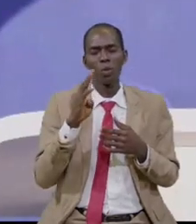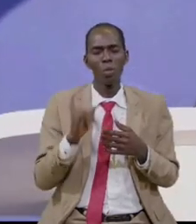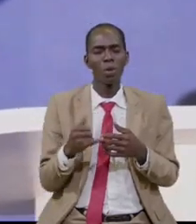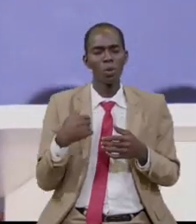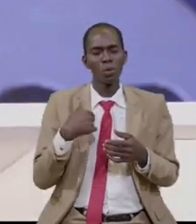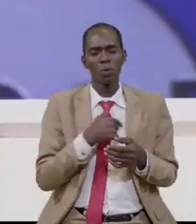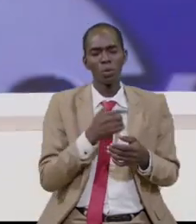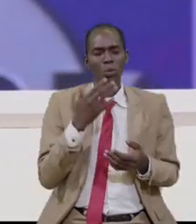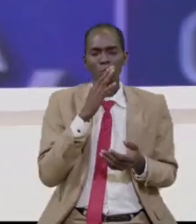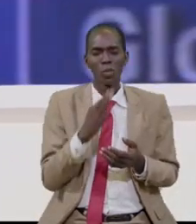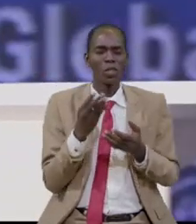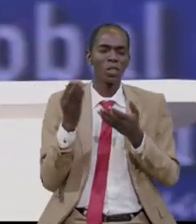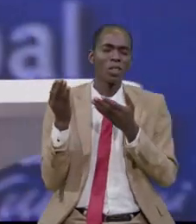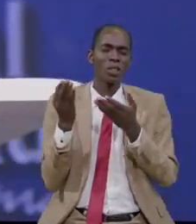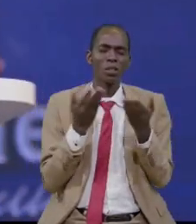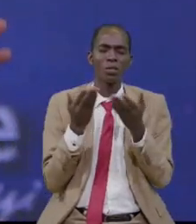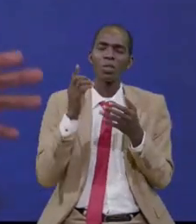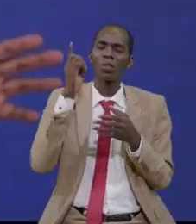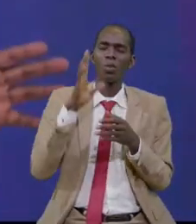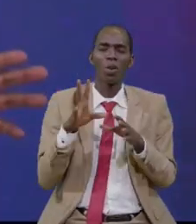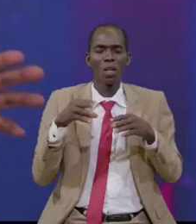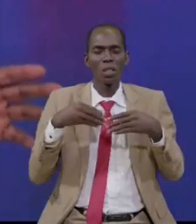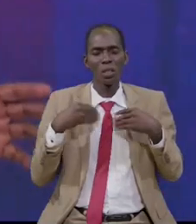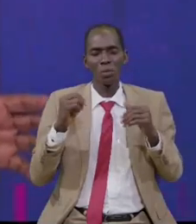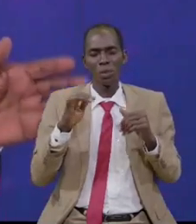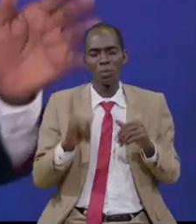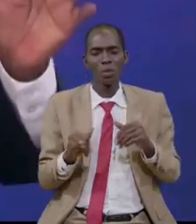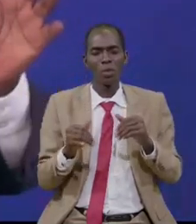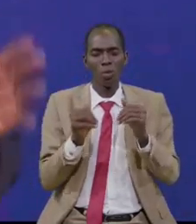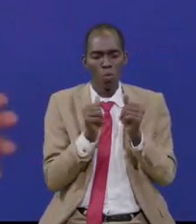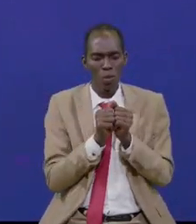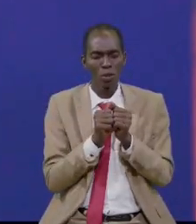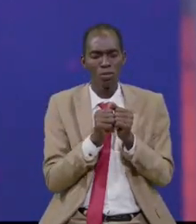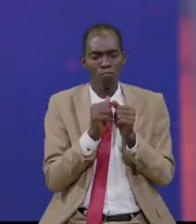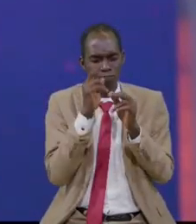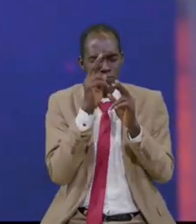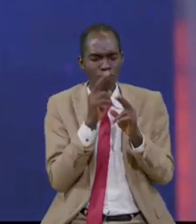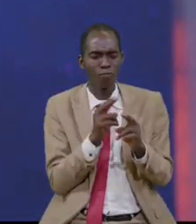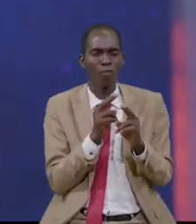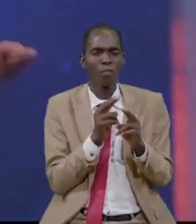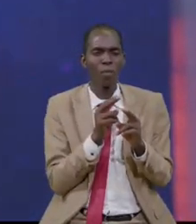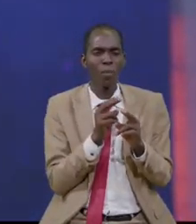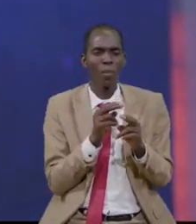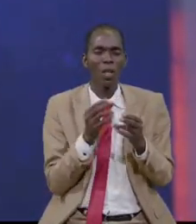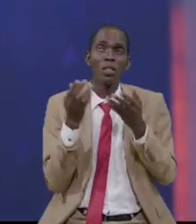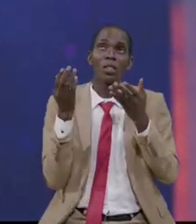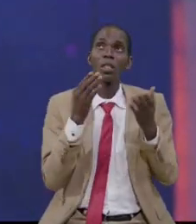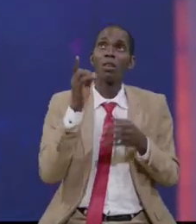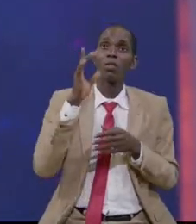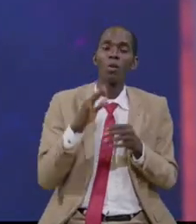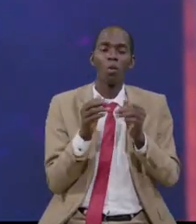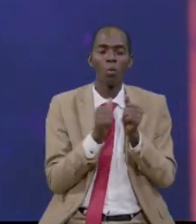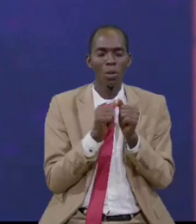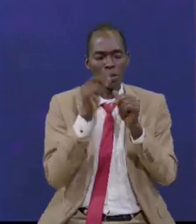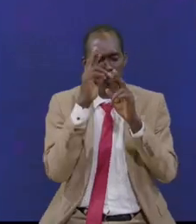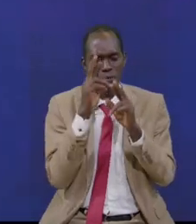à Dieu un culte qui lui soit agréable, avec piété, et sers Dieu. Avec piété,